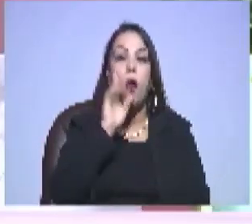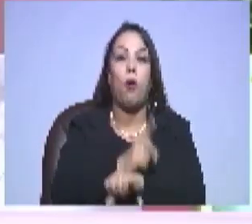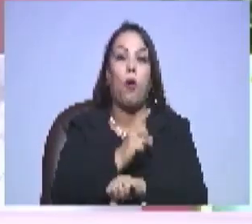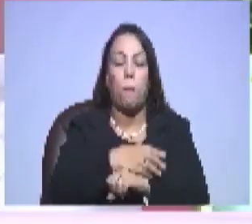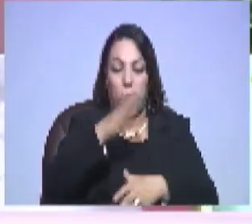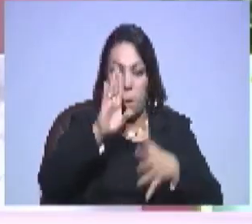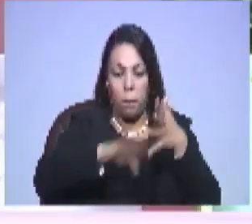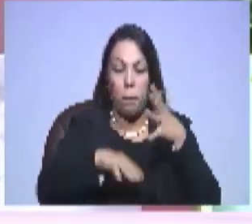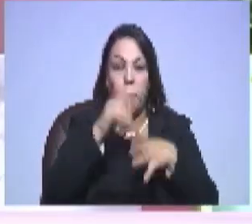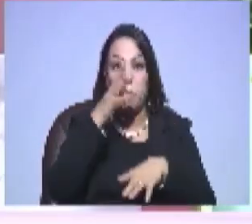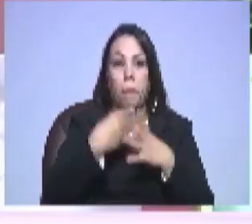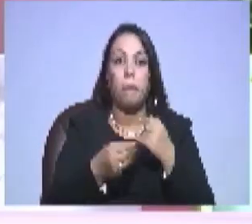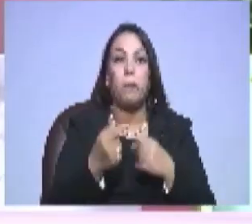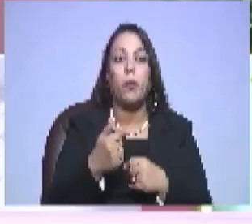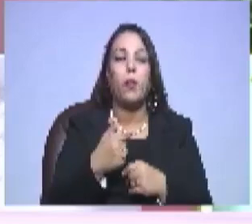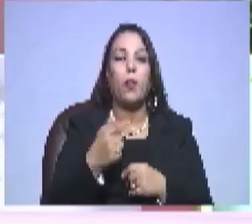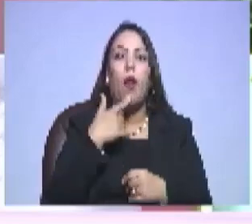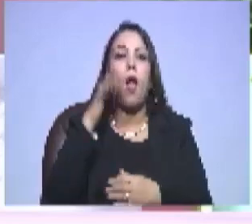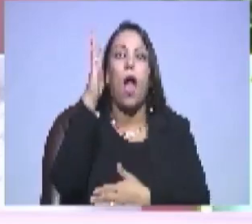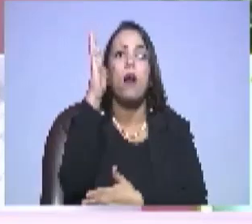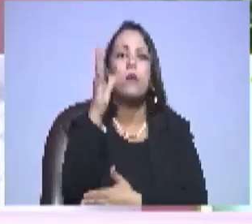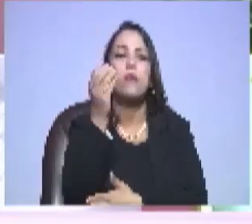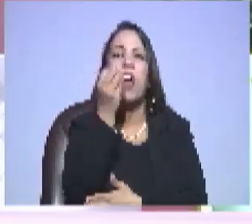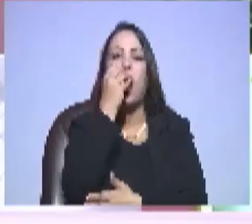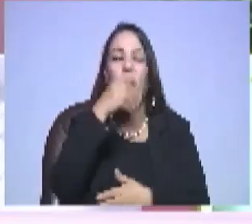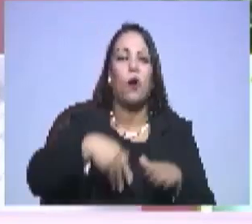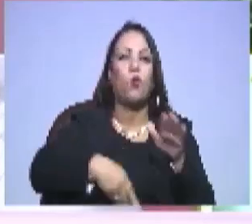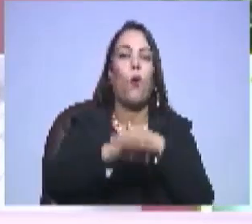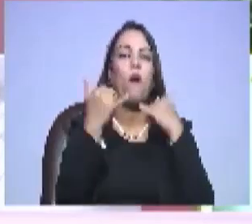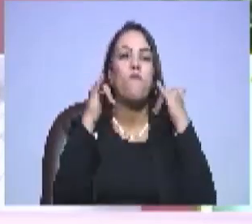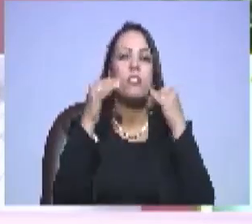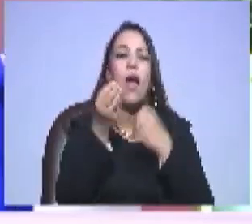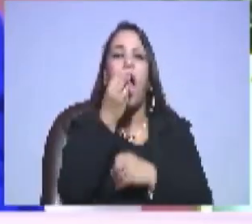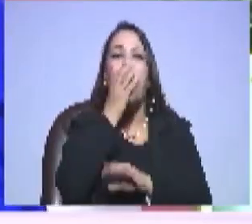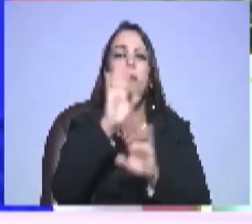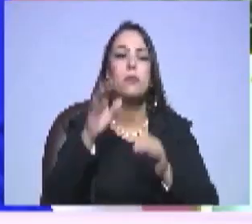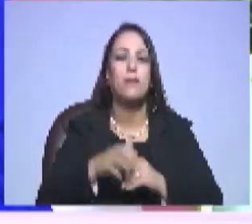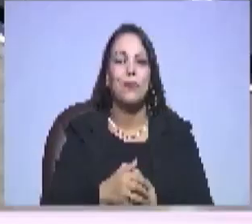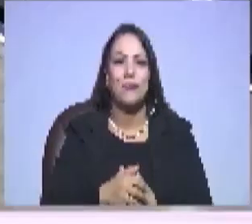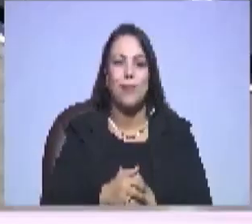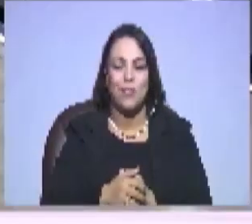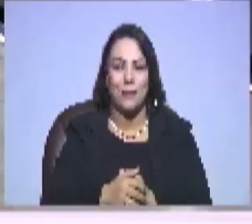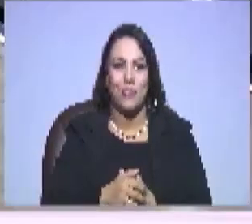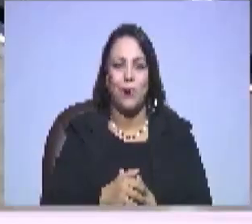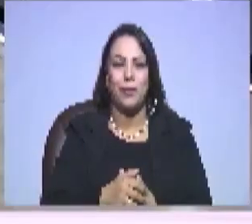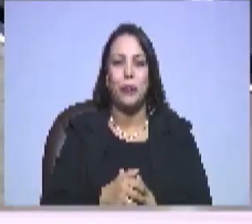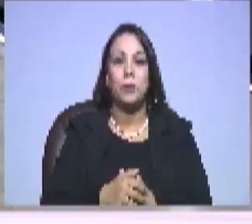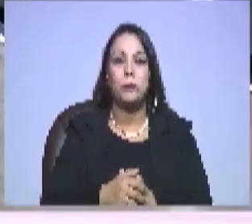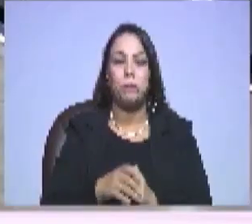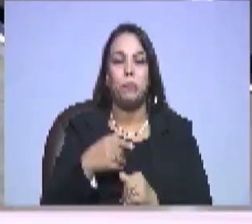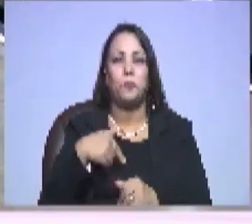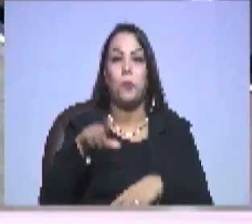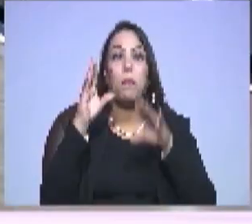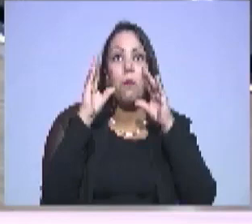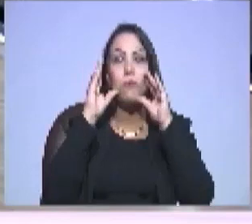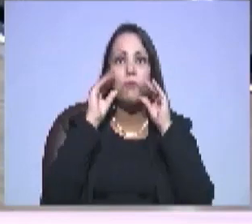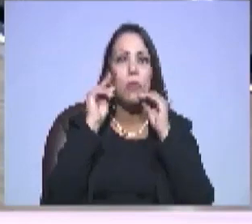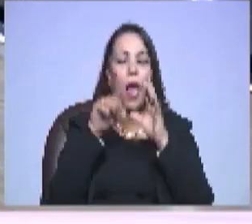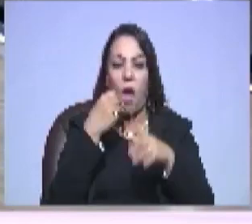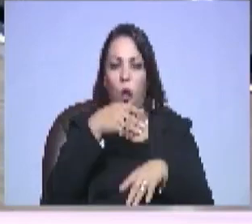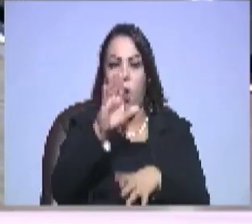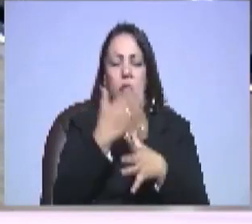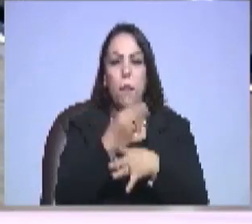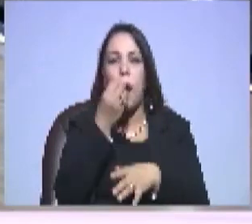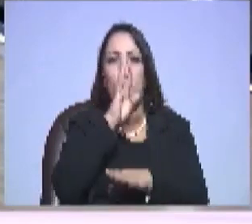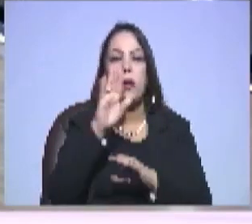ربيناهم ان الاساس الاكل بقوا يخرجوا ياكلوا ايوه صحيح يعني بدل ما يخرجوا عارفه ايه